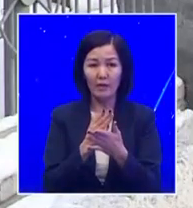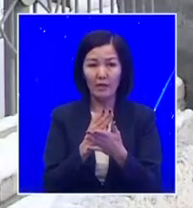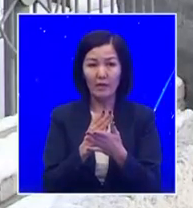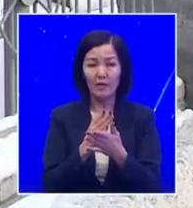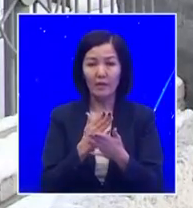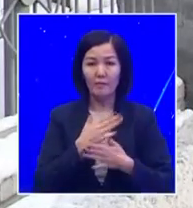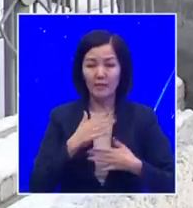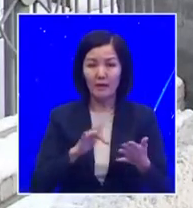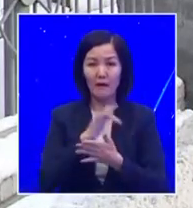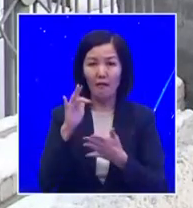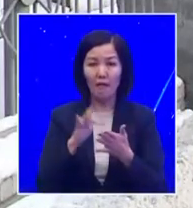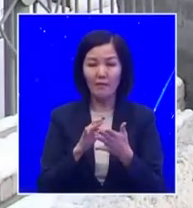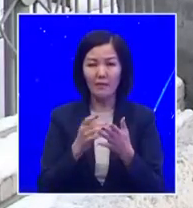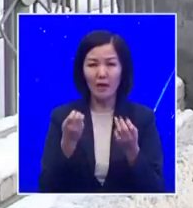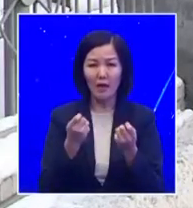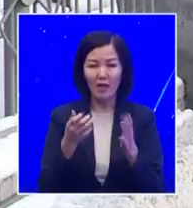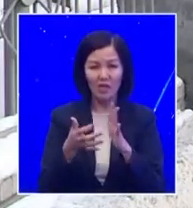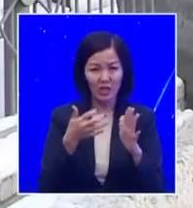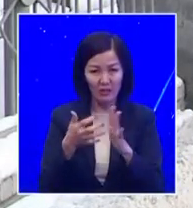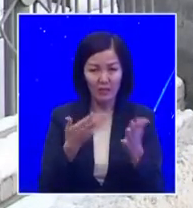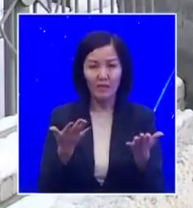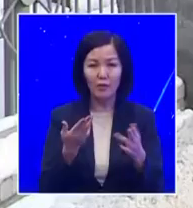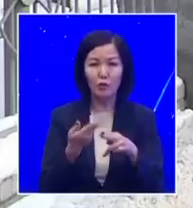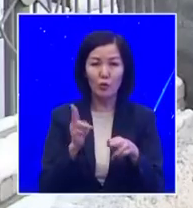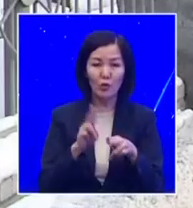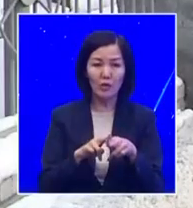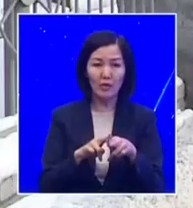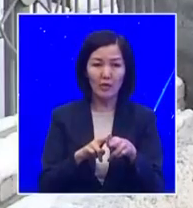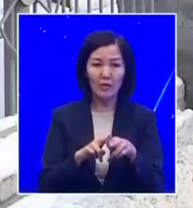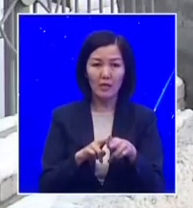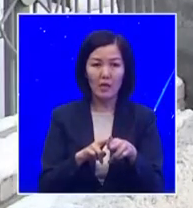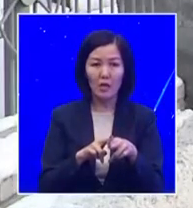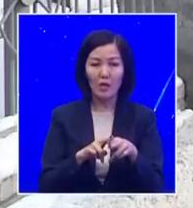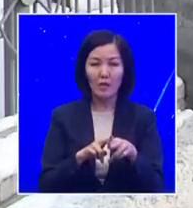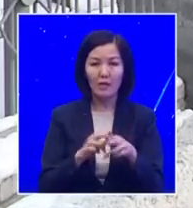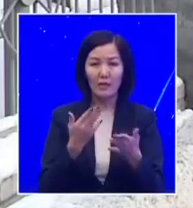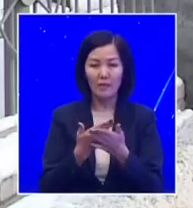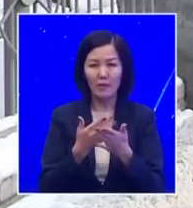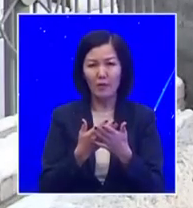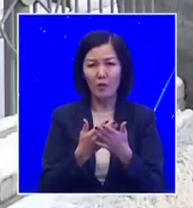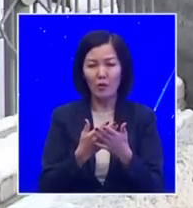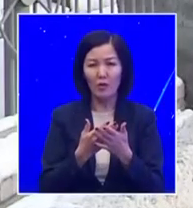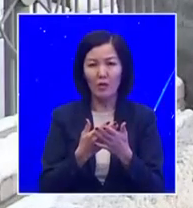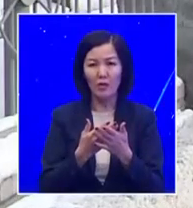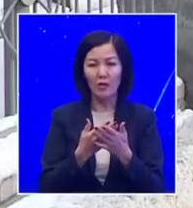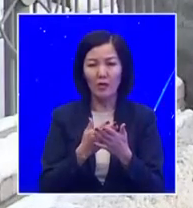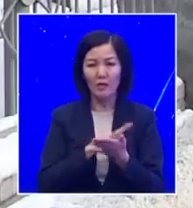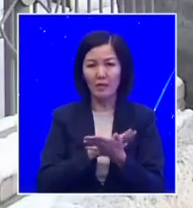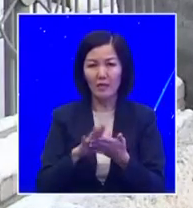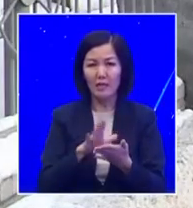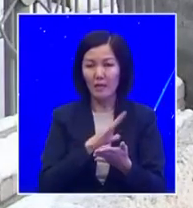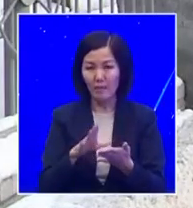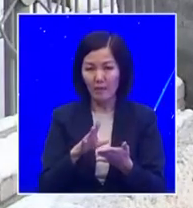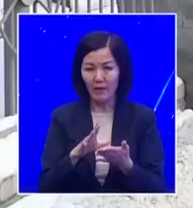біздің қаламызға аз, сондықтан жаңағы уақытында кейбіру тротуарларымыз тазарылмай, бірақ